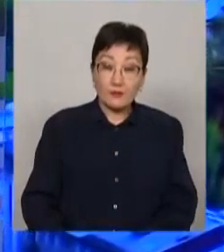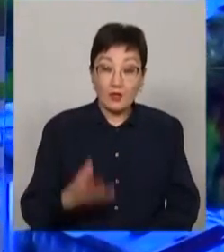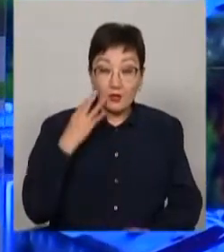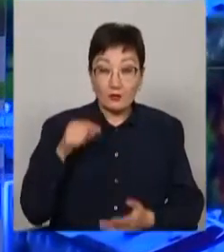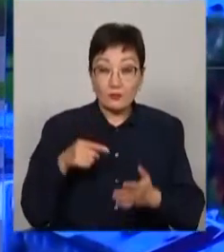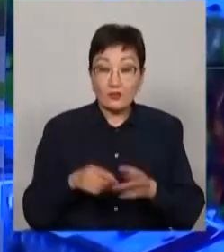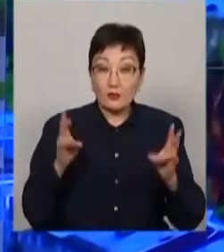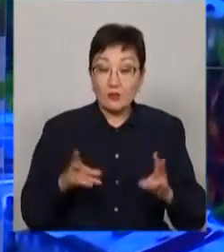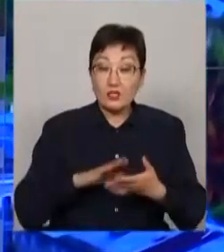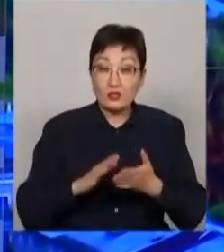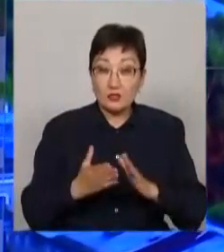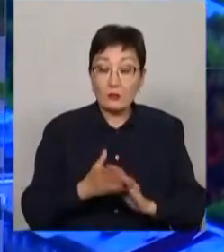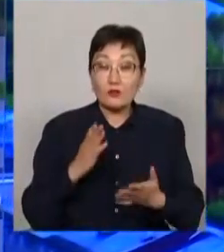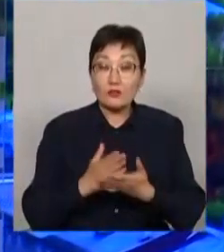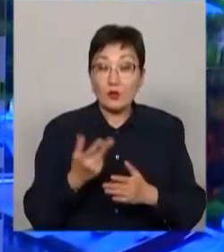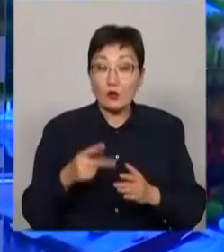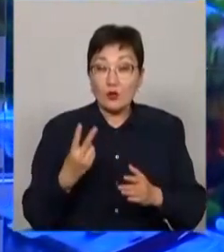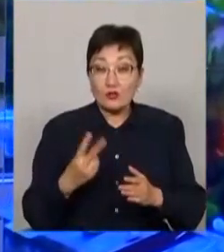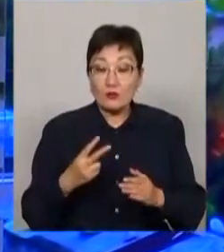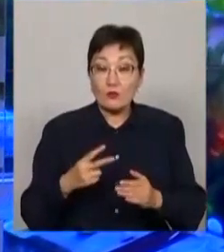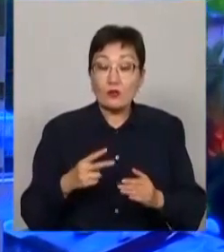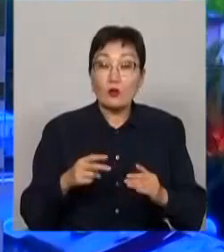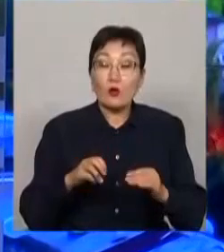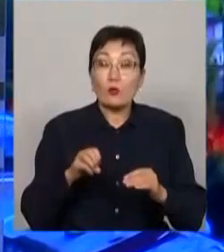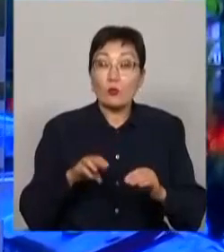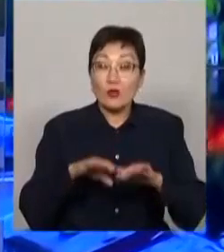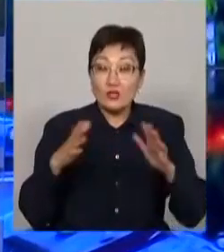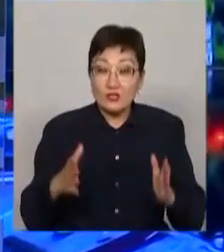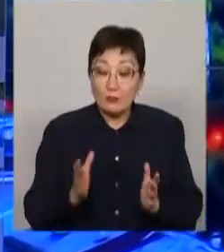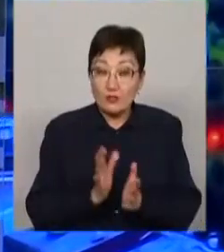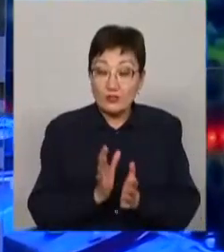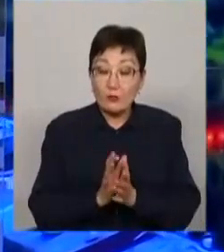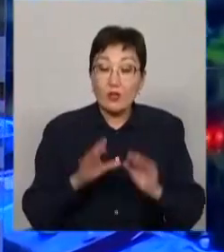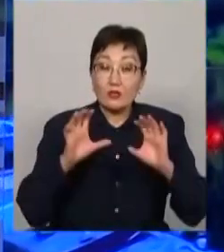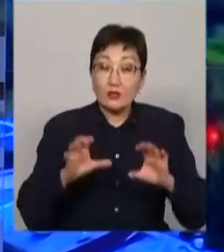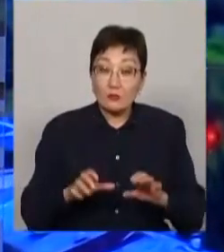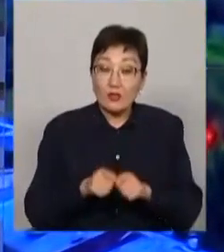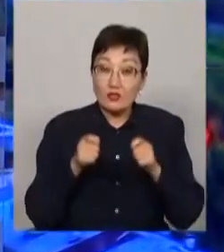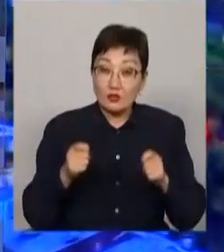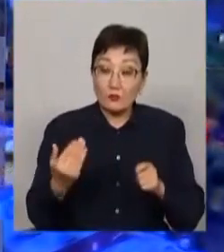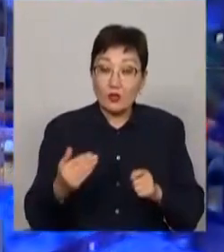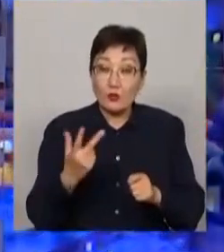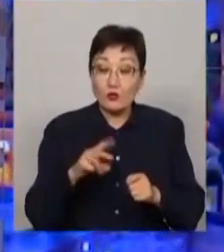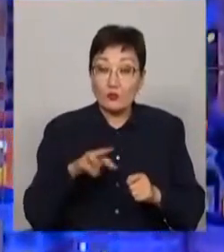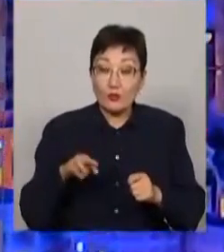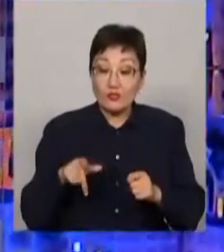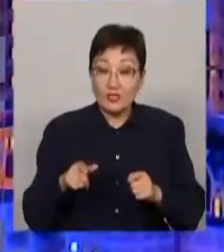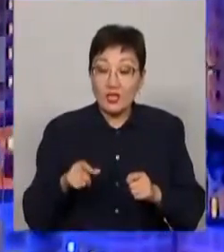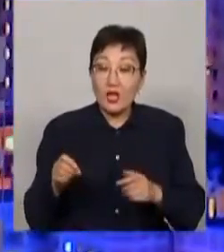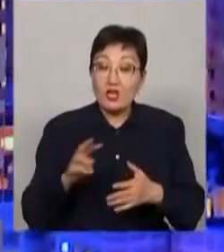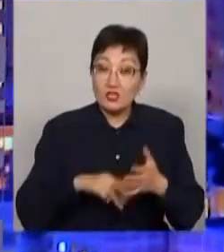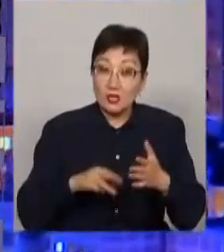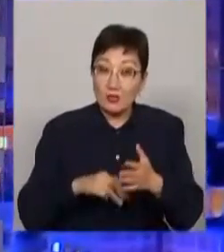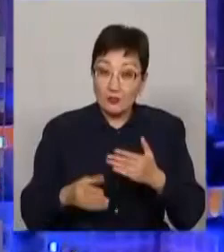Алматыда апатты жағдайда деп танылған 32 қоқыс үйіндісі бар. Мұндай полигондарды заңсыз ұйымдастырғандарға 3 миллион теңге көлемінде